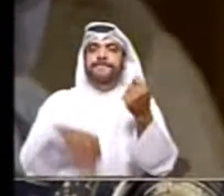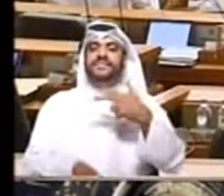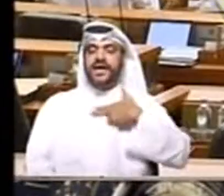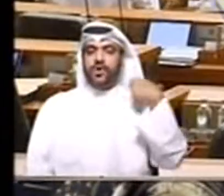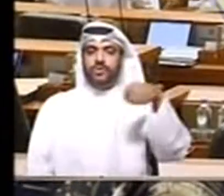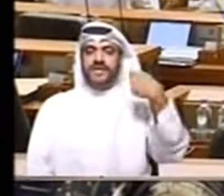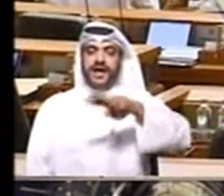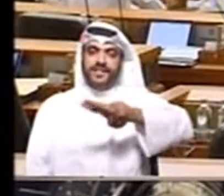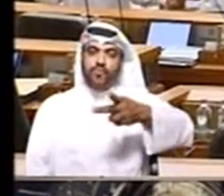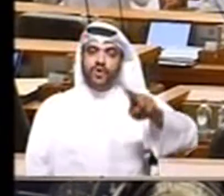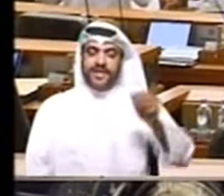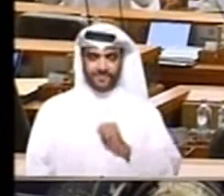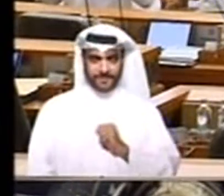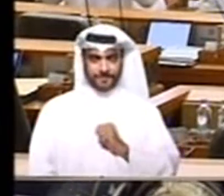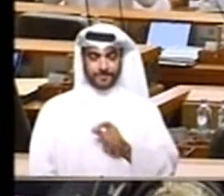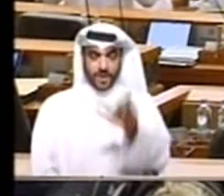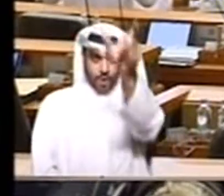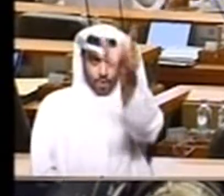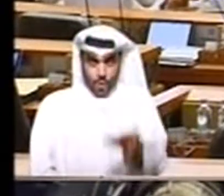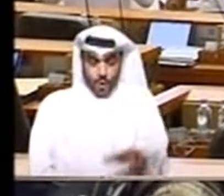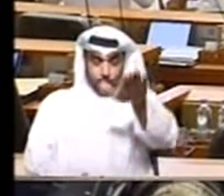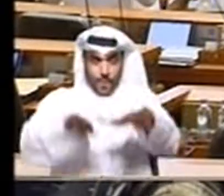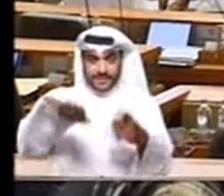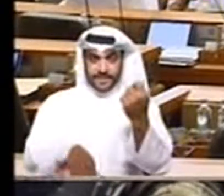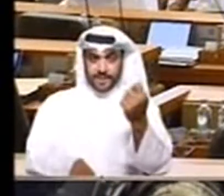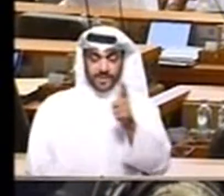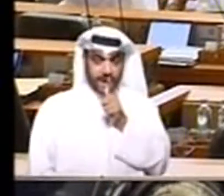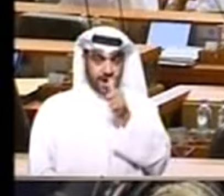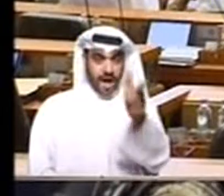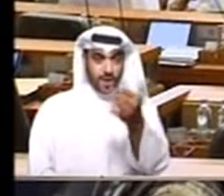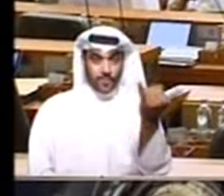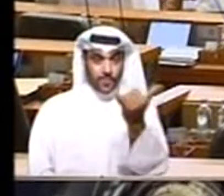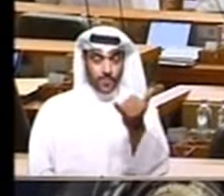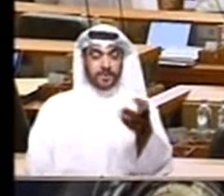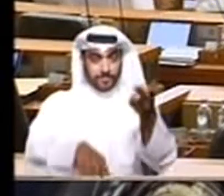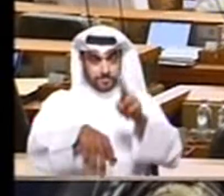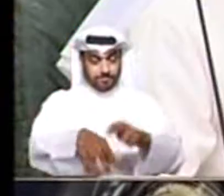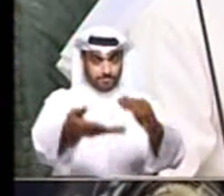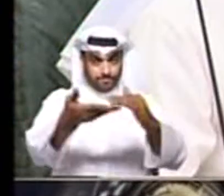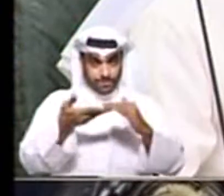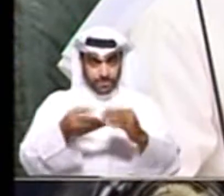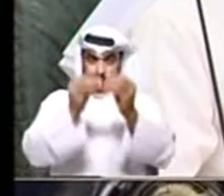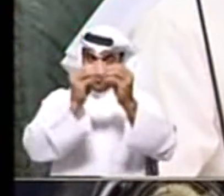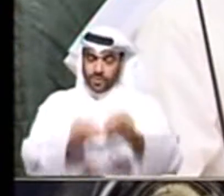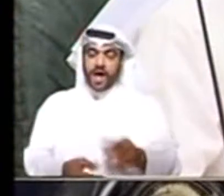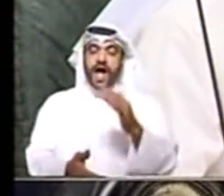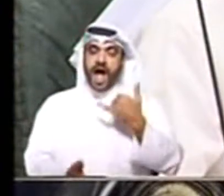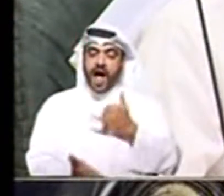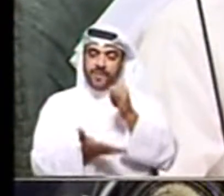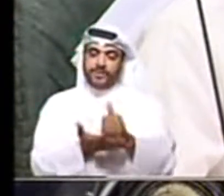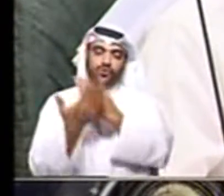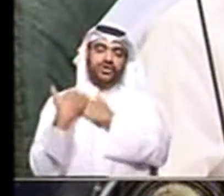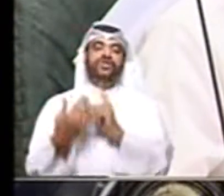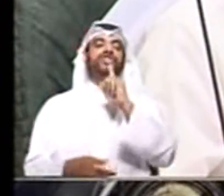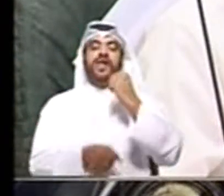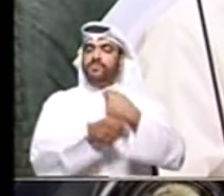لجلسة الغد. وزير المالية الدكتور نايف الحجرف أكد أن تجديد أعضاء مجلس الموثقة به يحمله مسؤولية